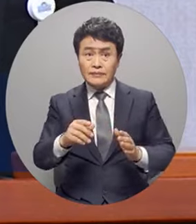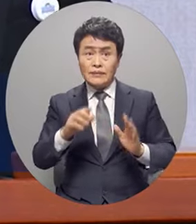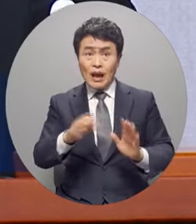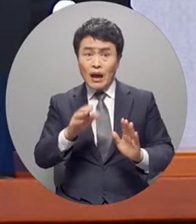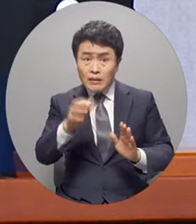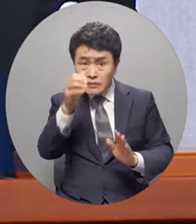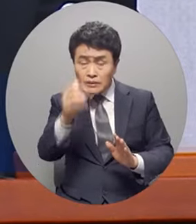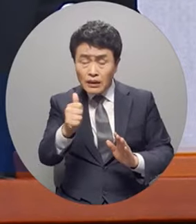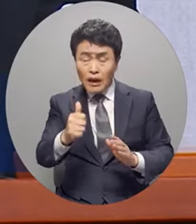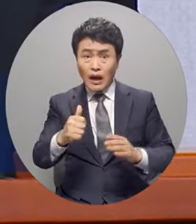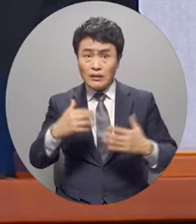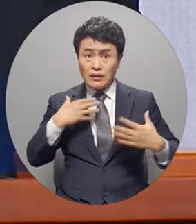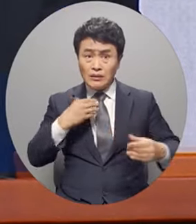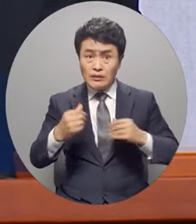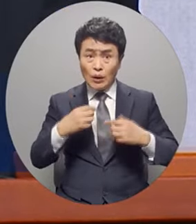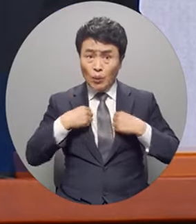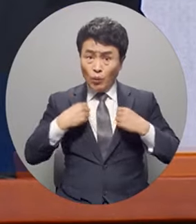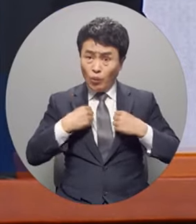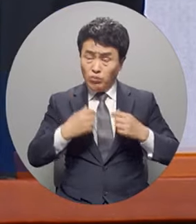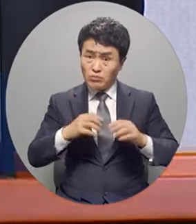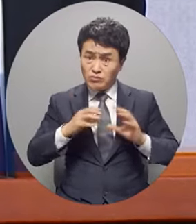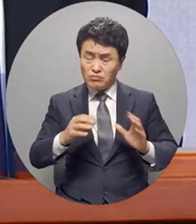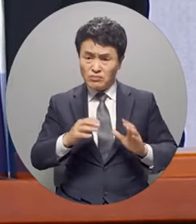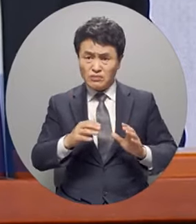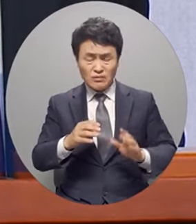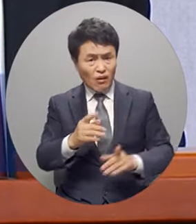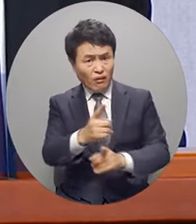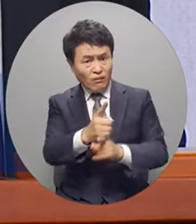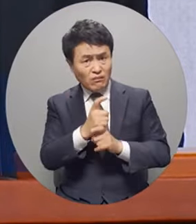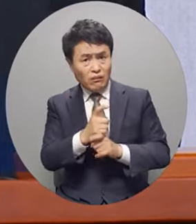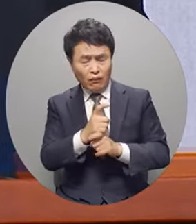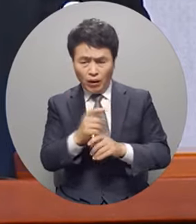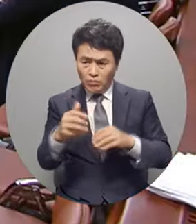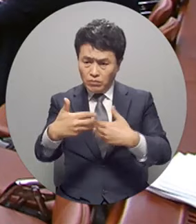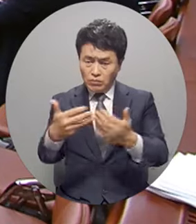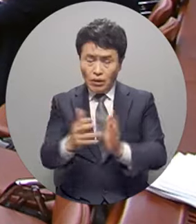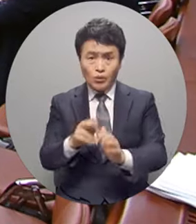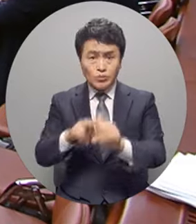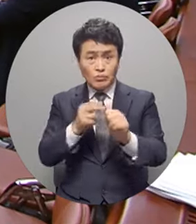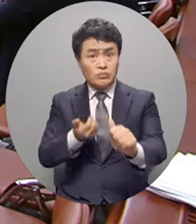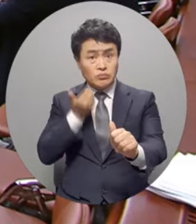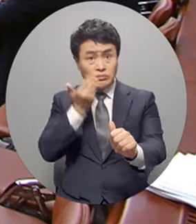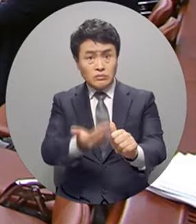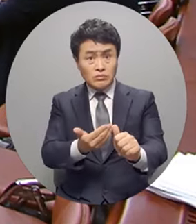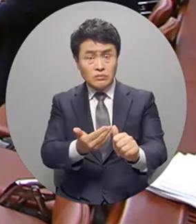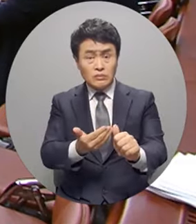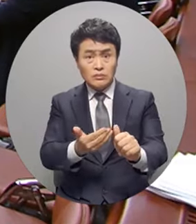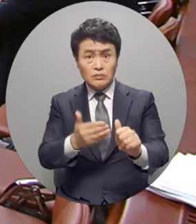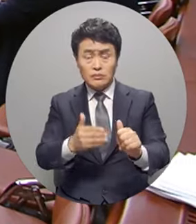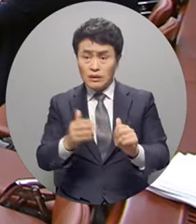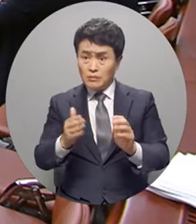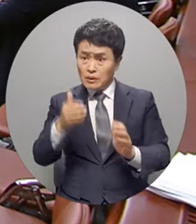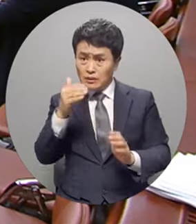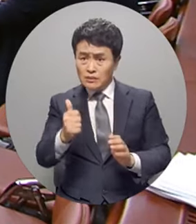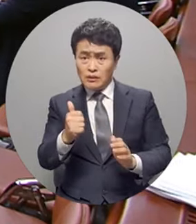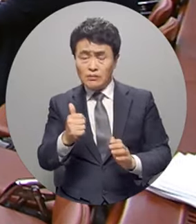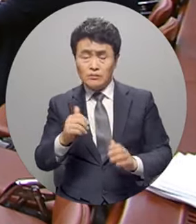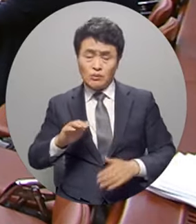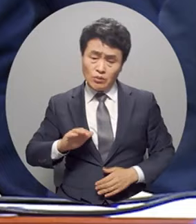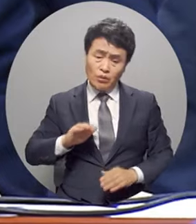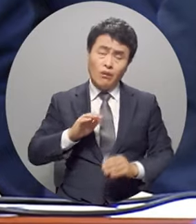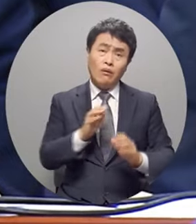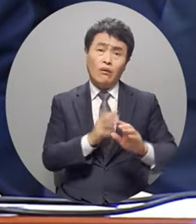시설입니까? 적이라든가 불순 세력들에게 그 정보가 누설됐을 경우에는 비서실장도 적극 엄호에